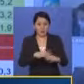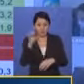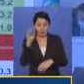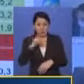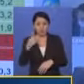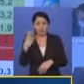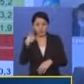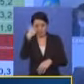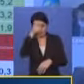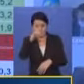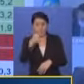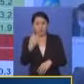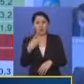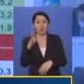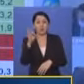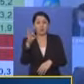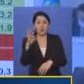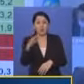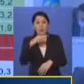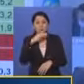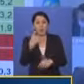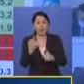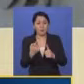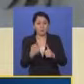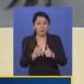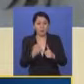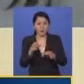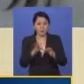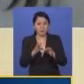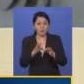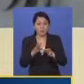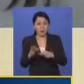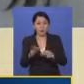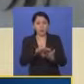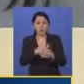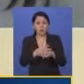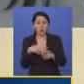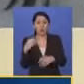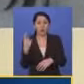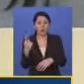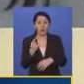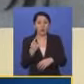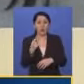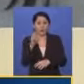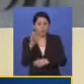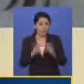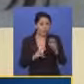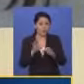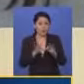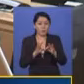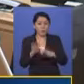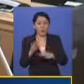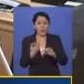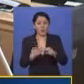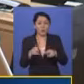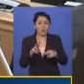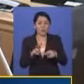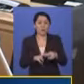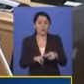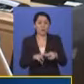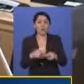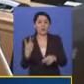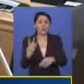Былтырғымен салыстырғанда 20%-ке көп. Аталған соманың басым бөлігі әрине ауыл шаруашылығы және өндіріс саласына жаратылмақ. Өйткені өңірде бұл қос